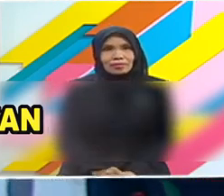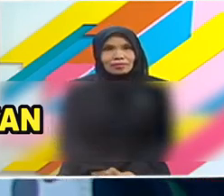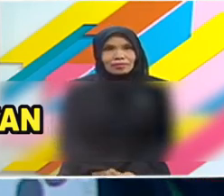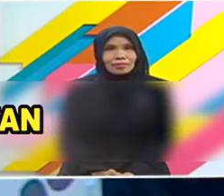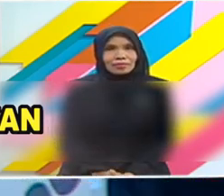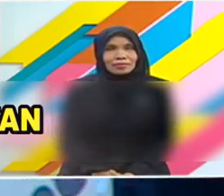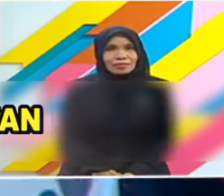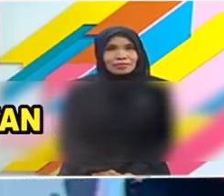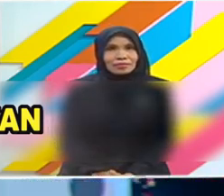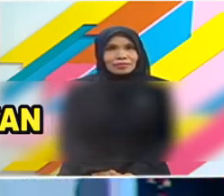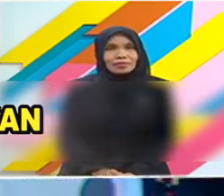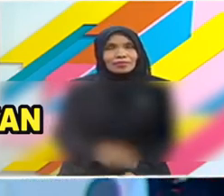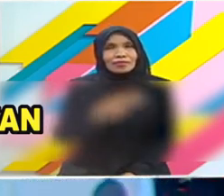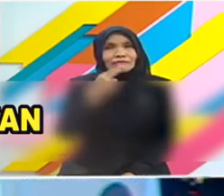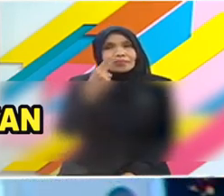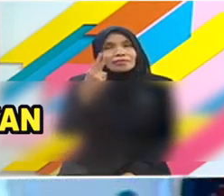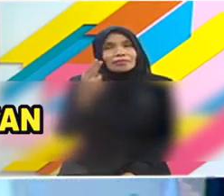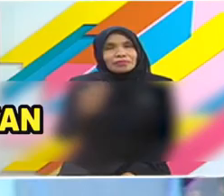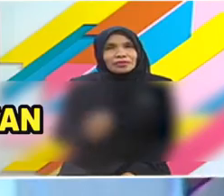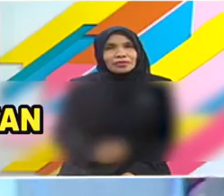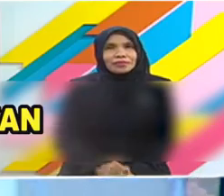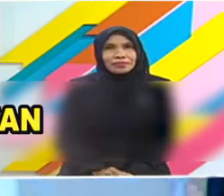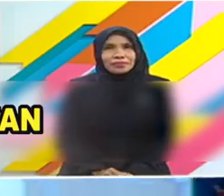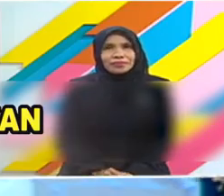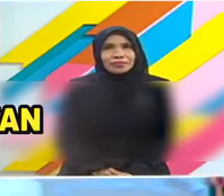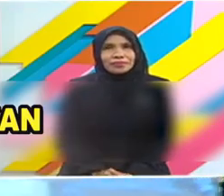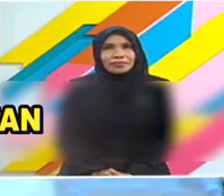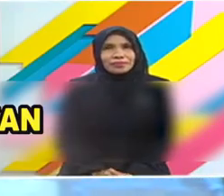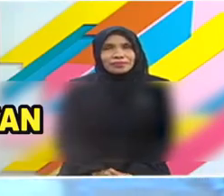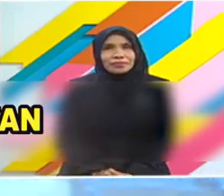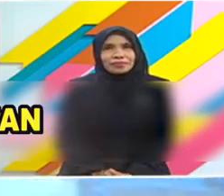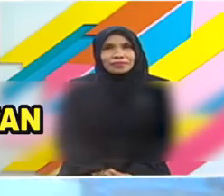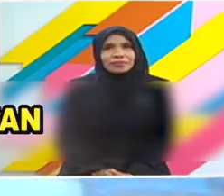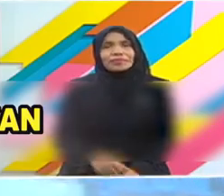suka tak? Sangat suka. Namanya kopi.